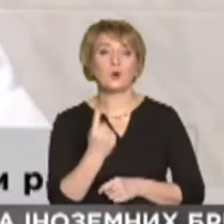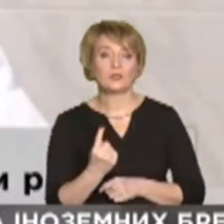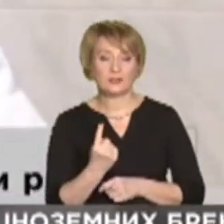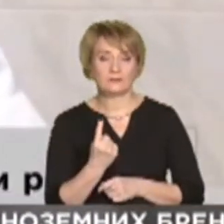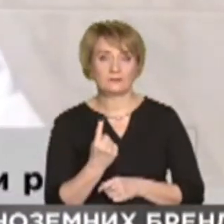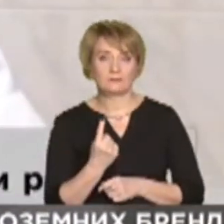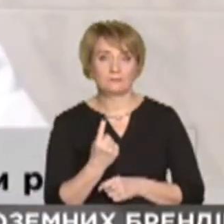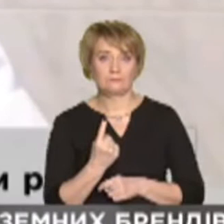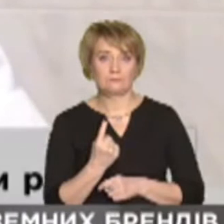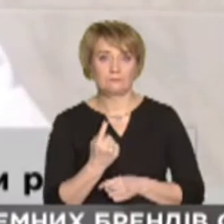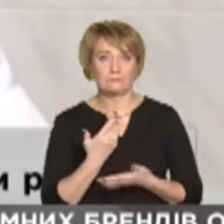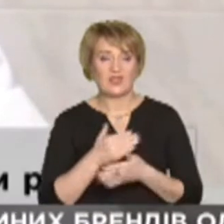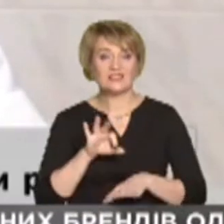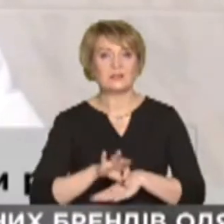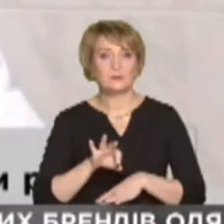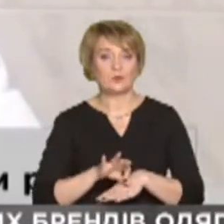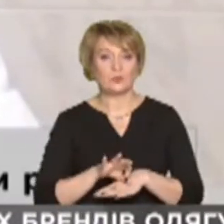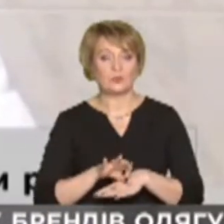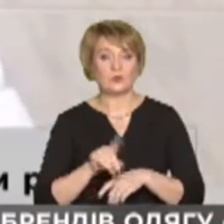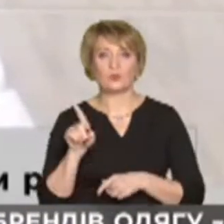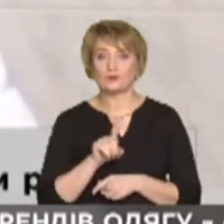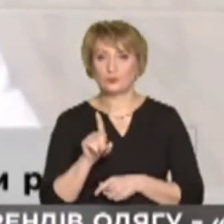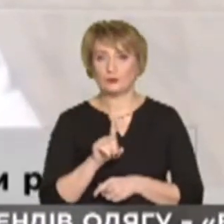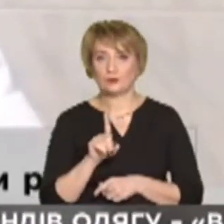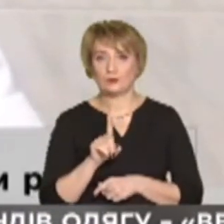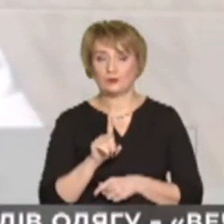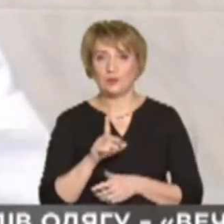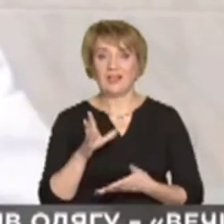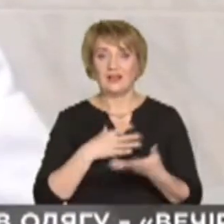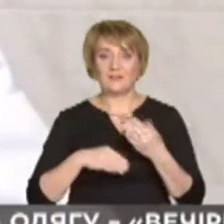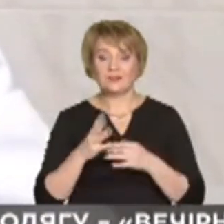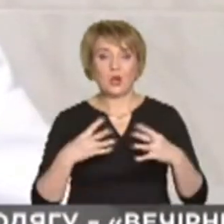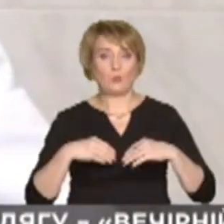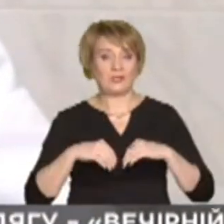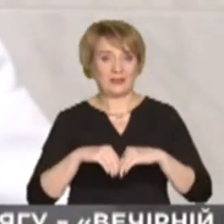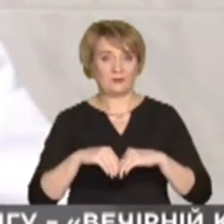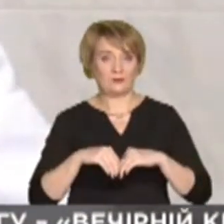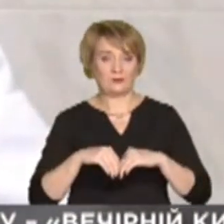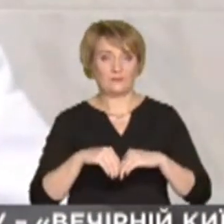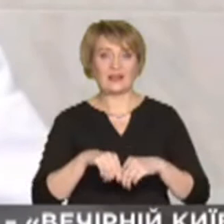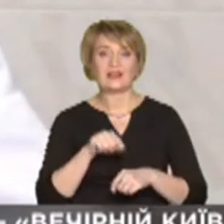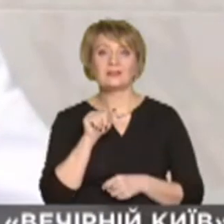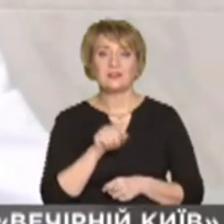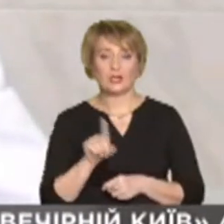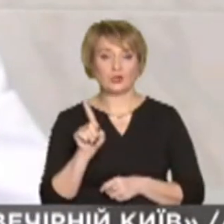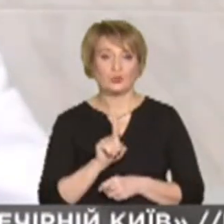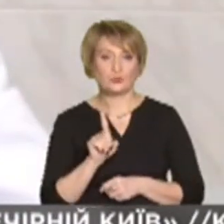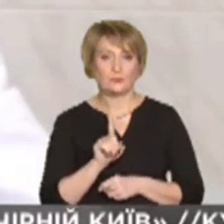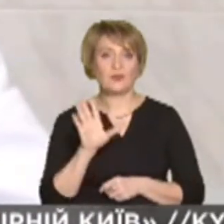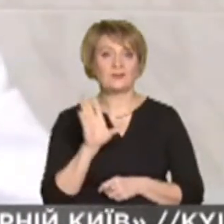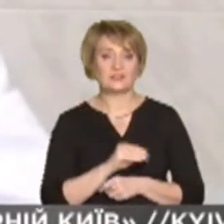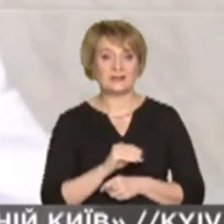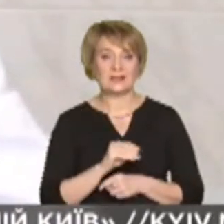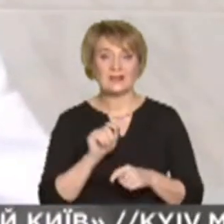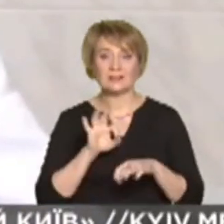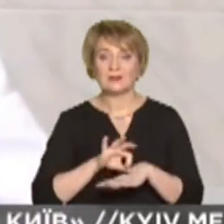спільний симптом. Це те, що, що всі симптоми об'єднує. Це те, що ці